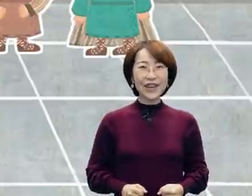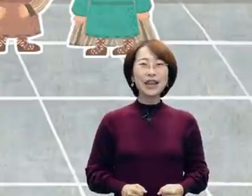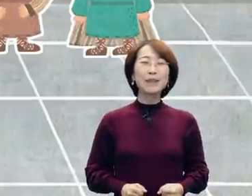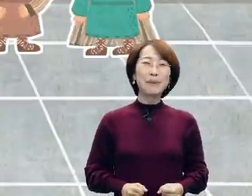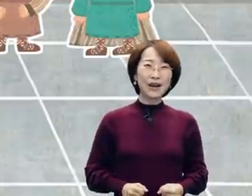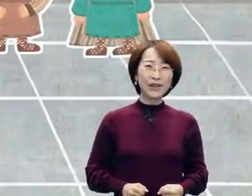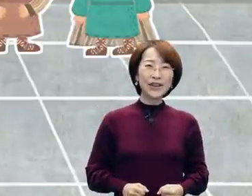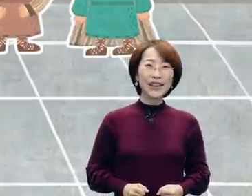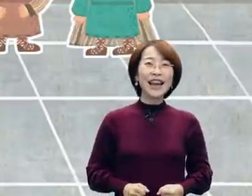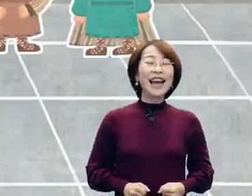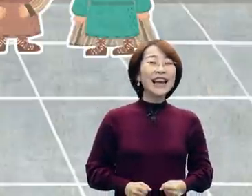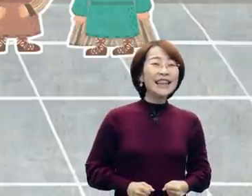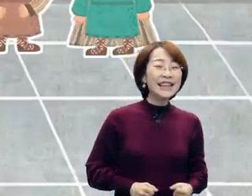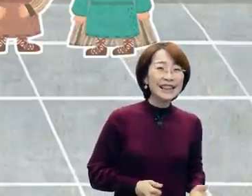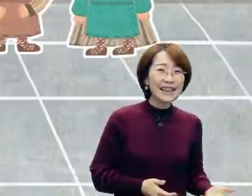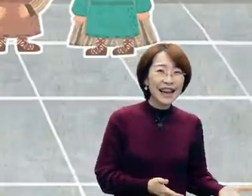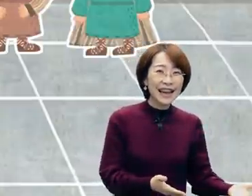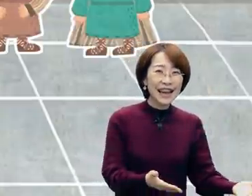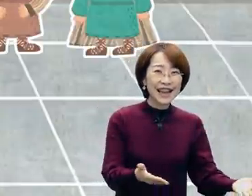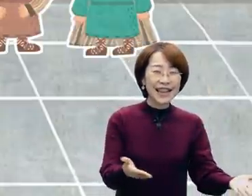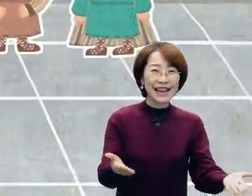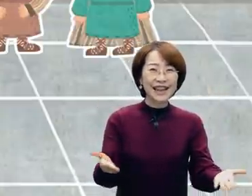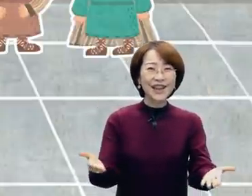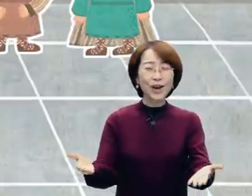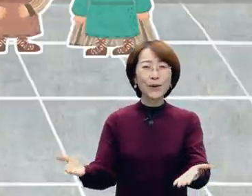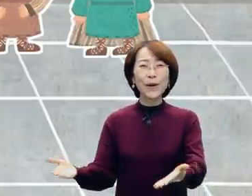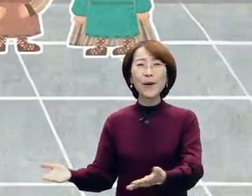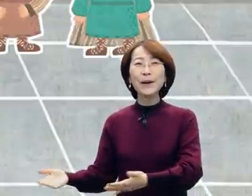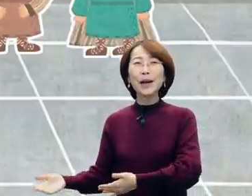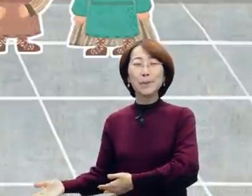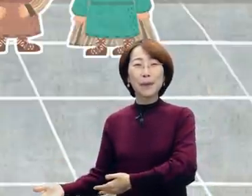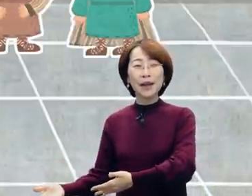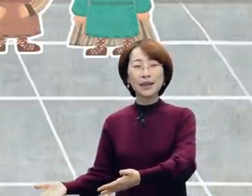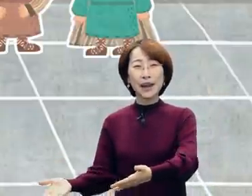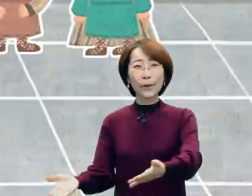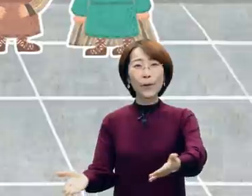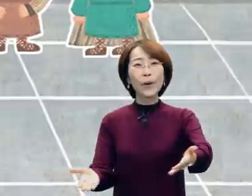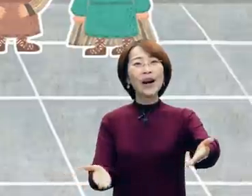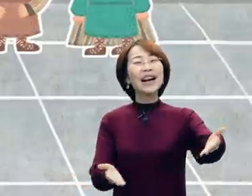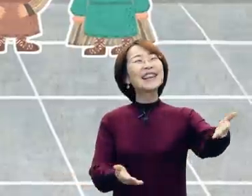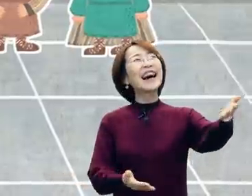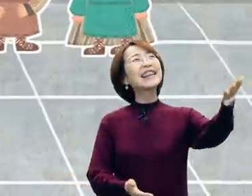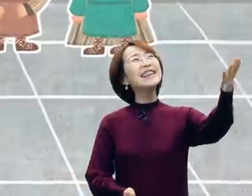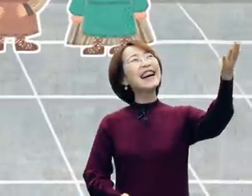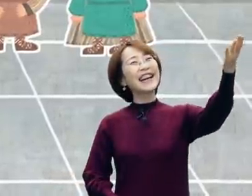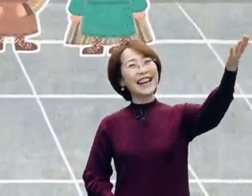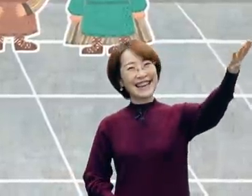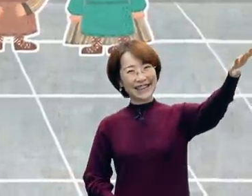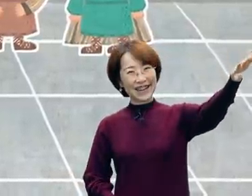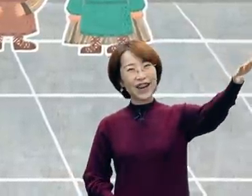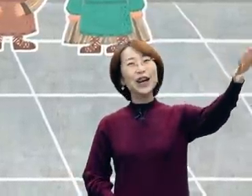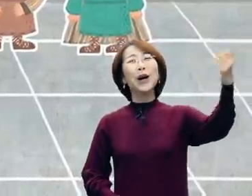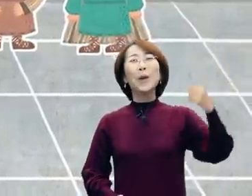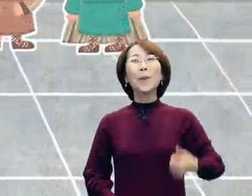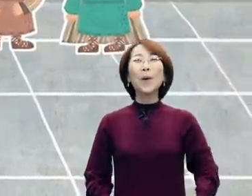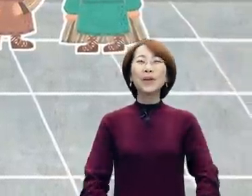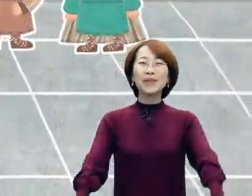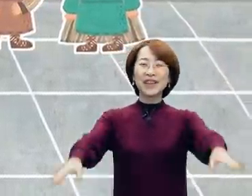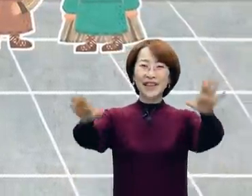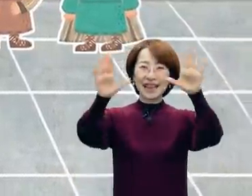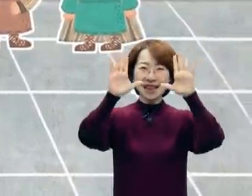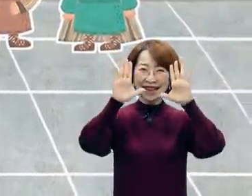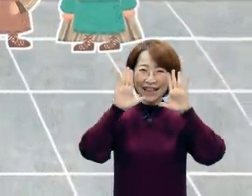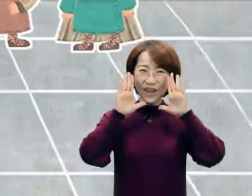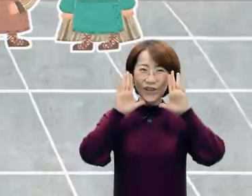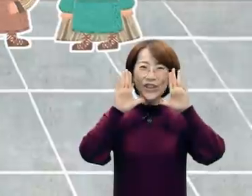그리고 바울은 이스라엘 나라를 넘어 배를 타고 다른 나라에 가서